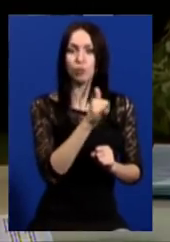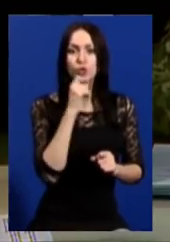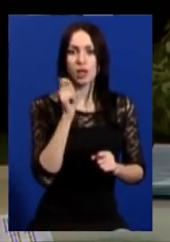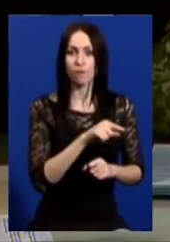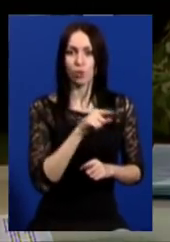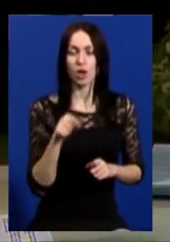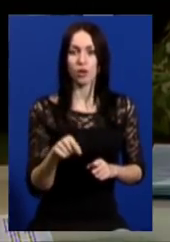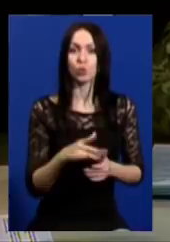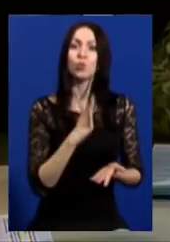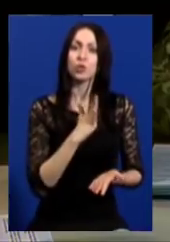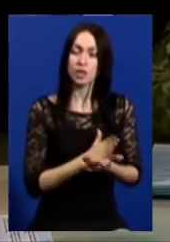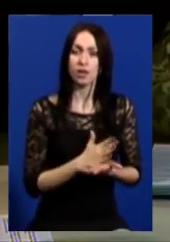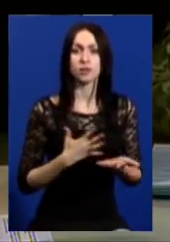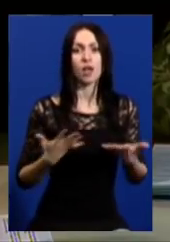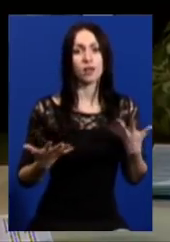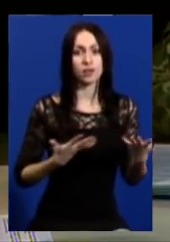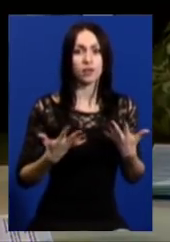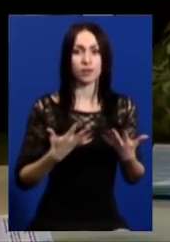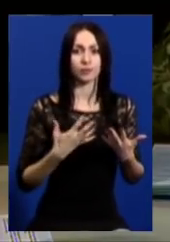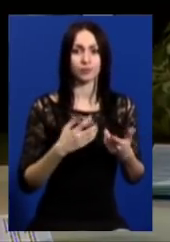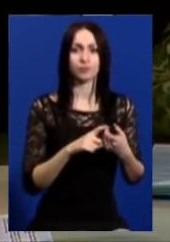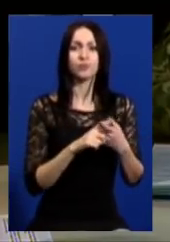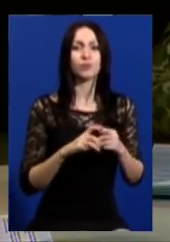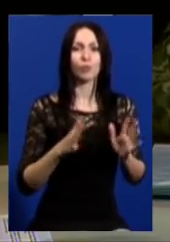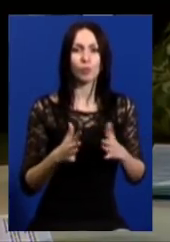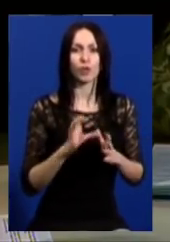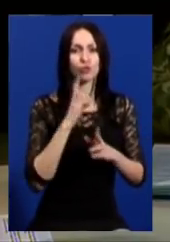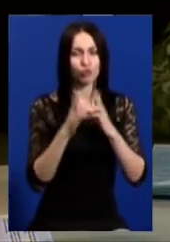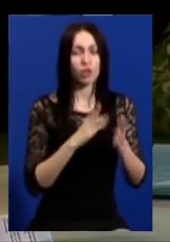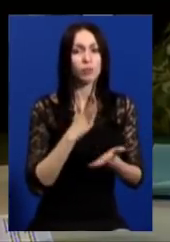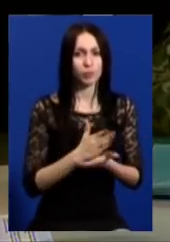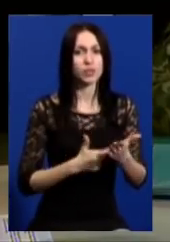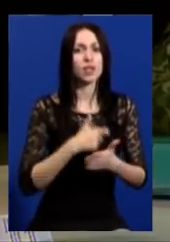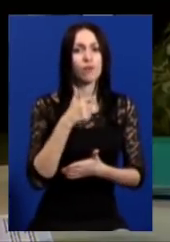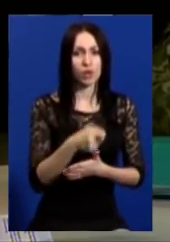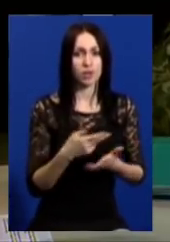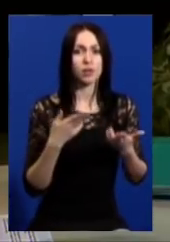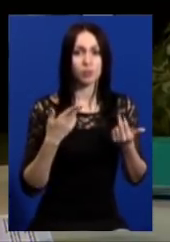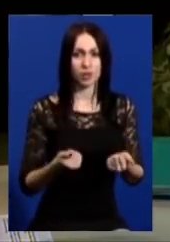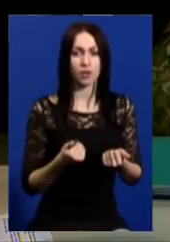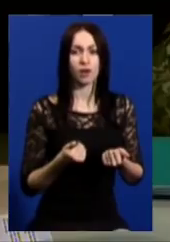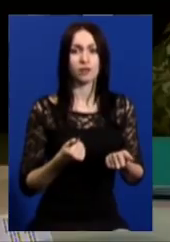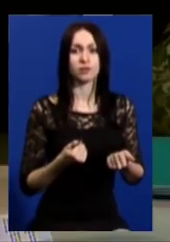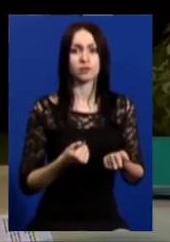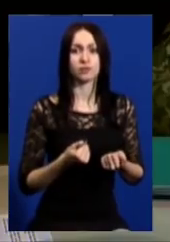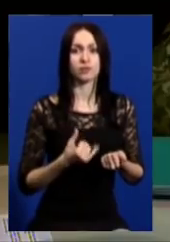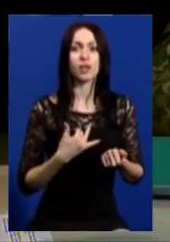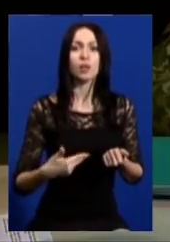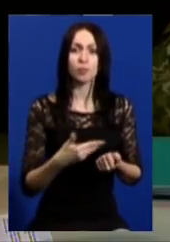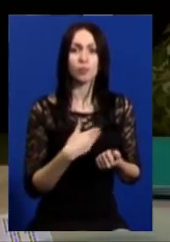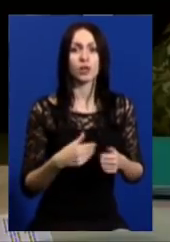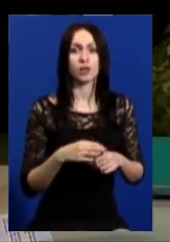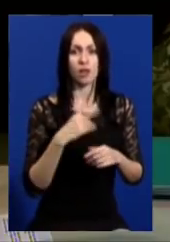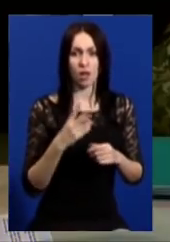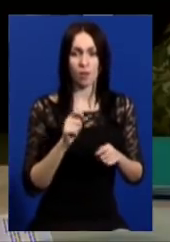Є певні аспекти, пов'язані з скаргами, заявами, і ми ведемо активний